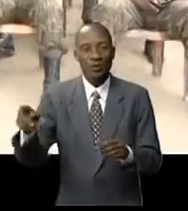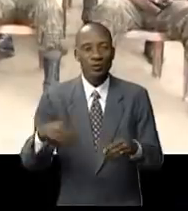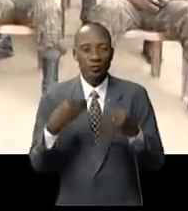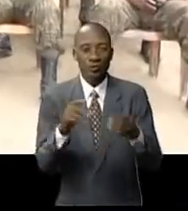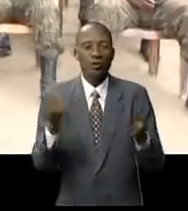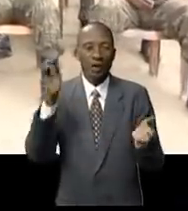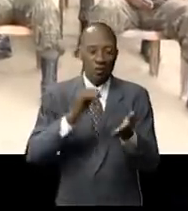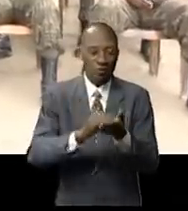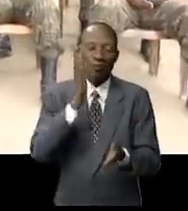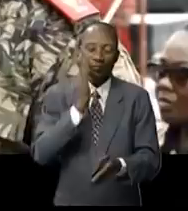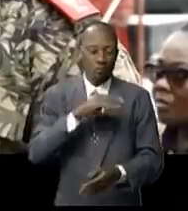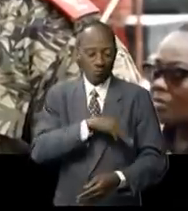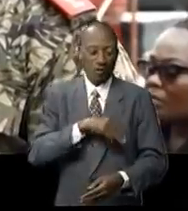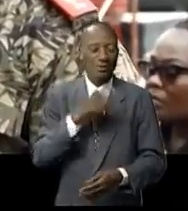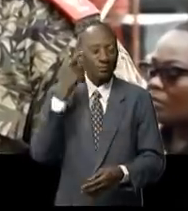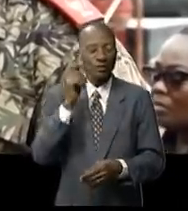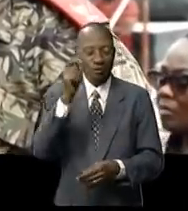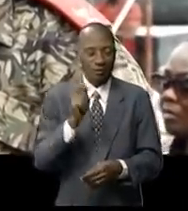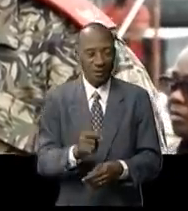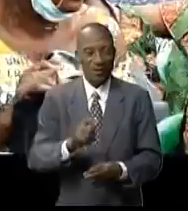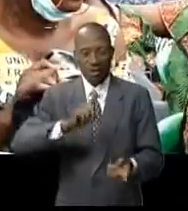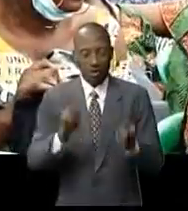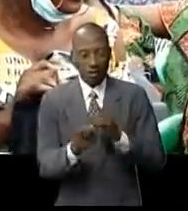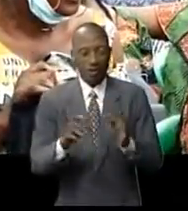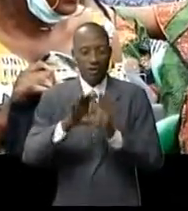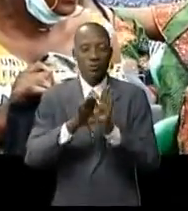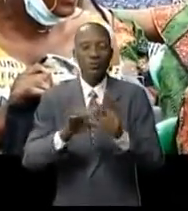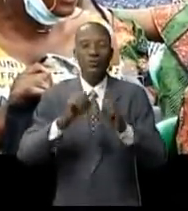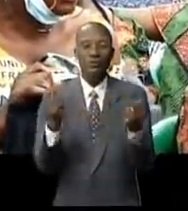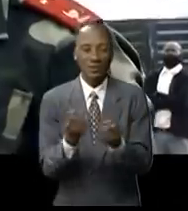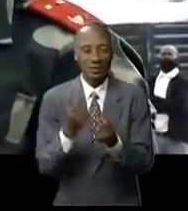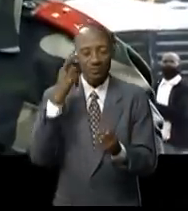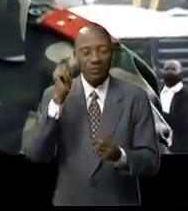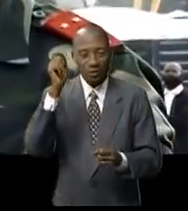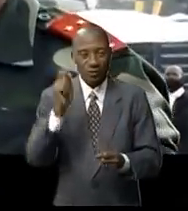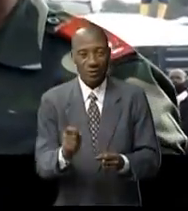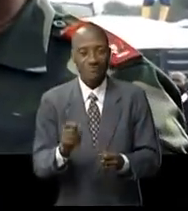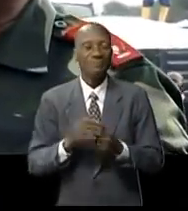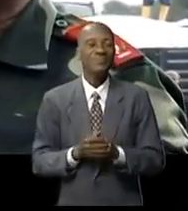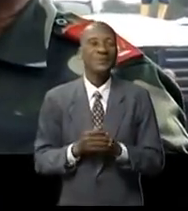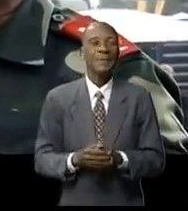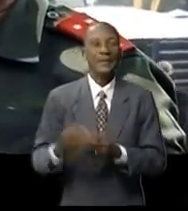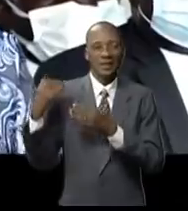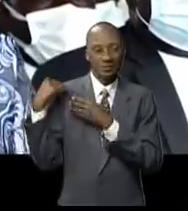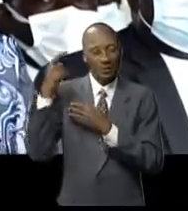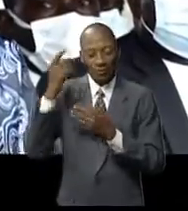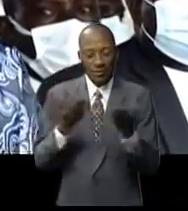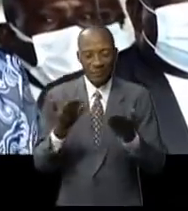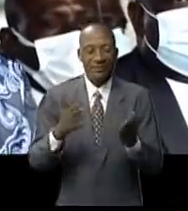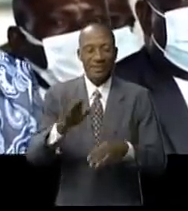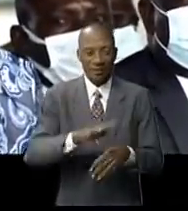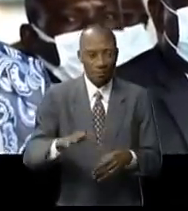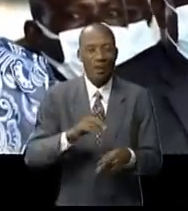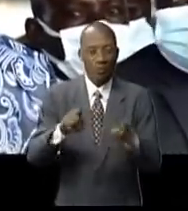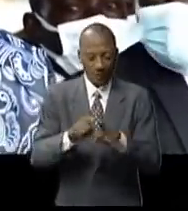vital aux militaires en améliorant leurs conditions sociales. Pour sa part, le commandant du service national a remercié le chef de l'État pour avoir